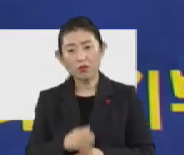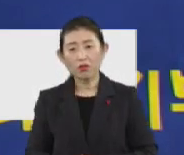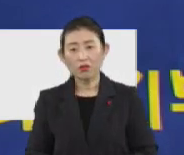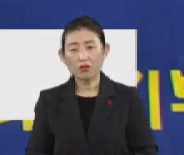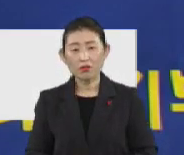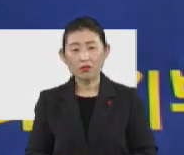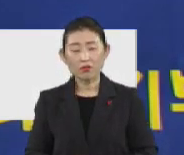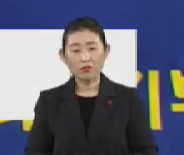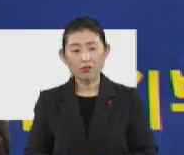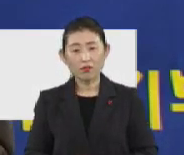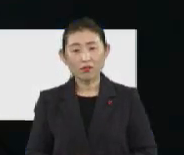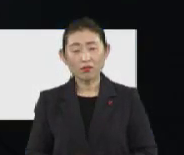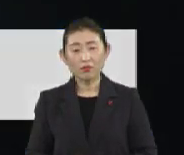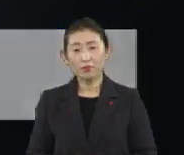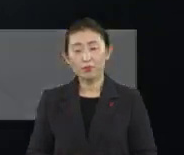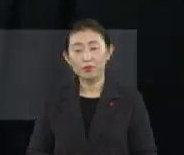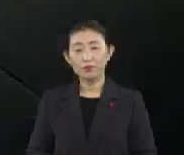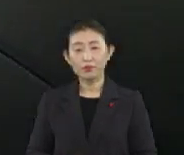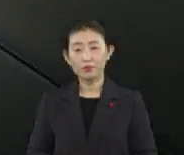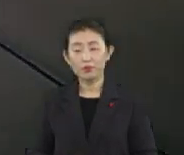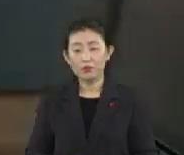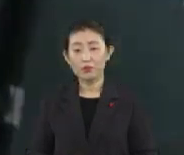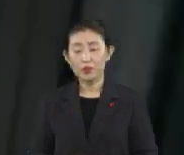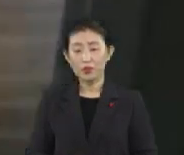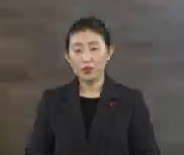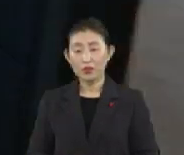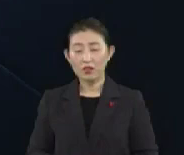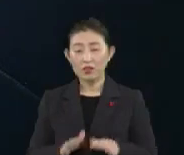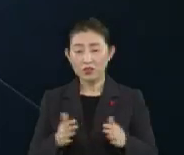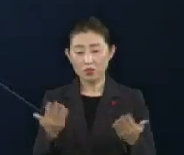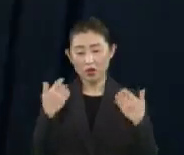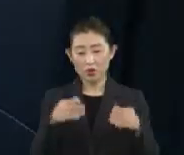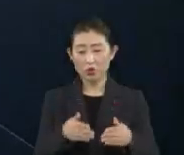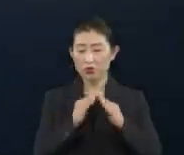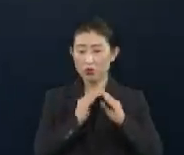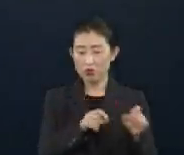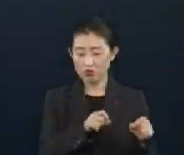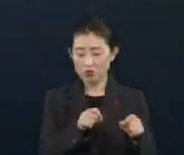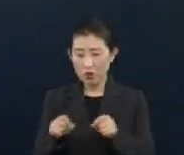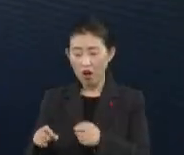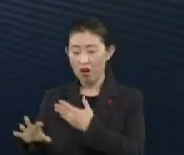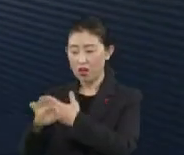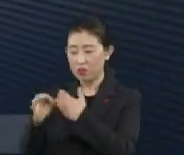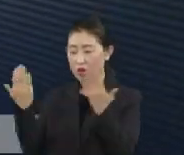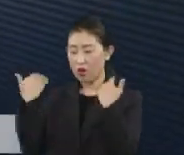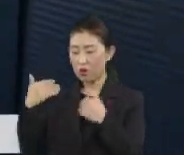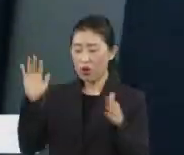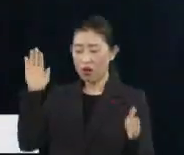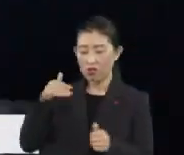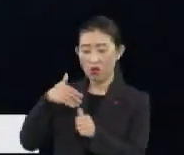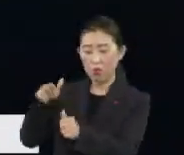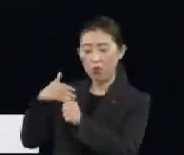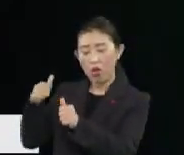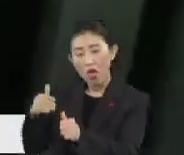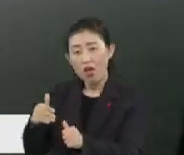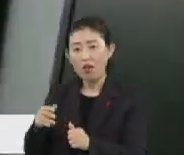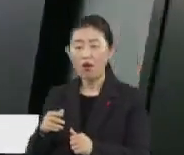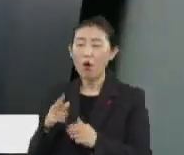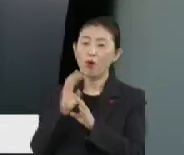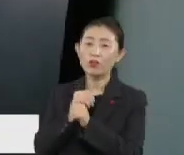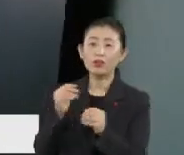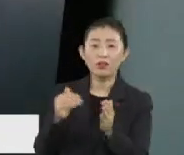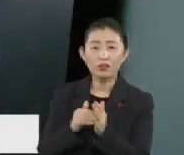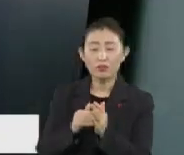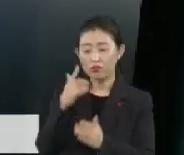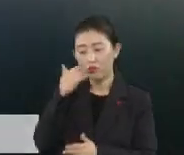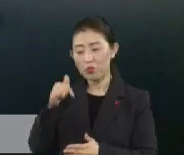되는데 그러지 못하다 보니까. 복용초 준공지원으로 언제까지 이곳 임시학교에 보내야 할지 알 수 없는 상황.